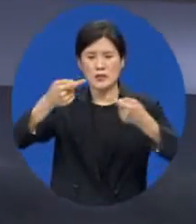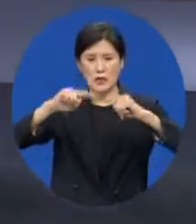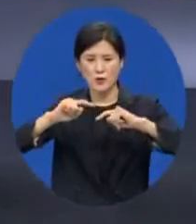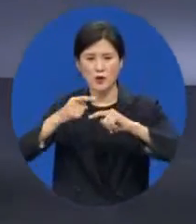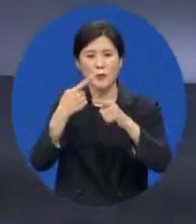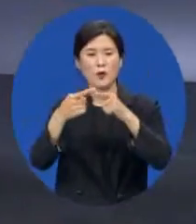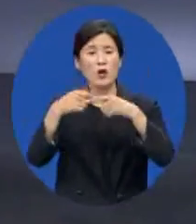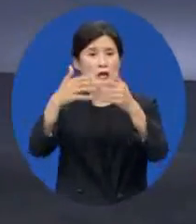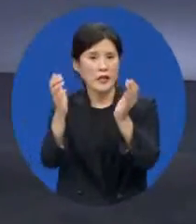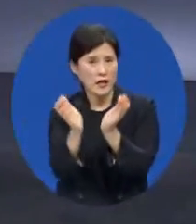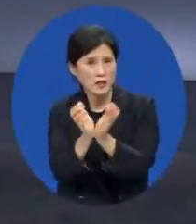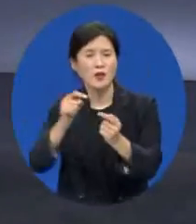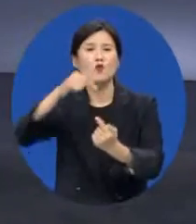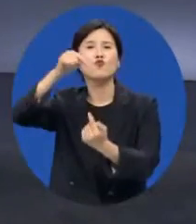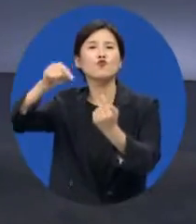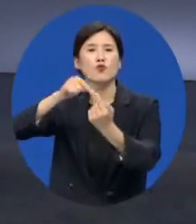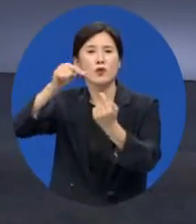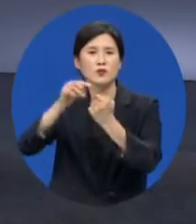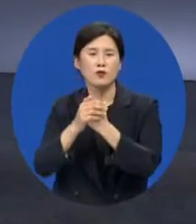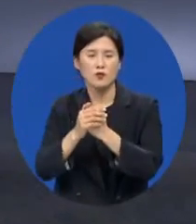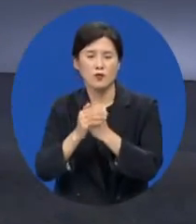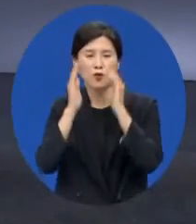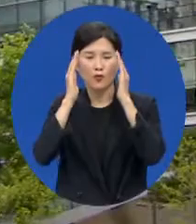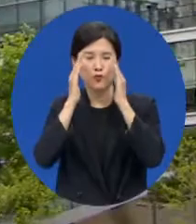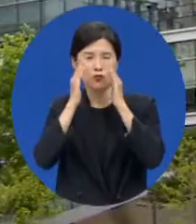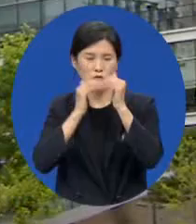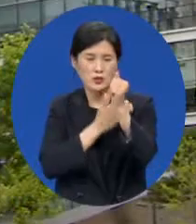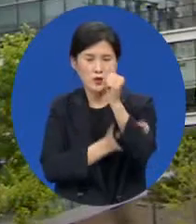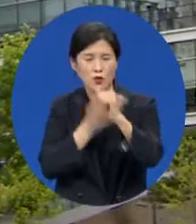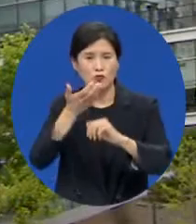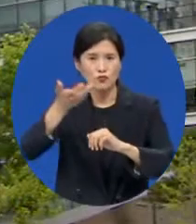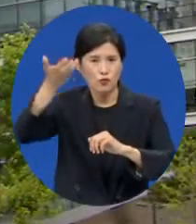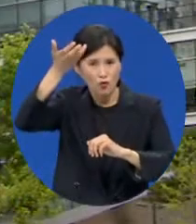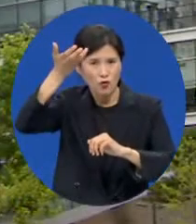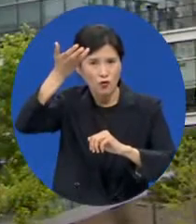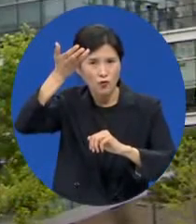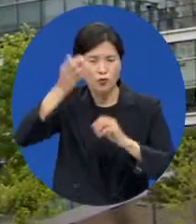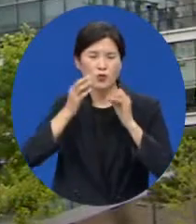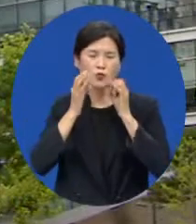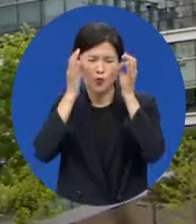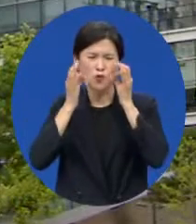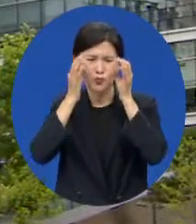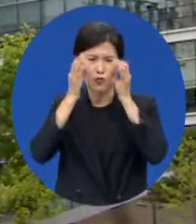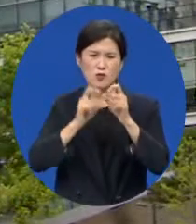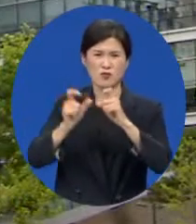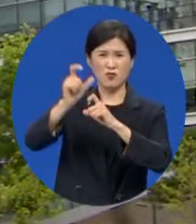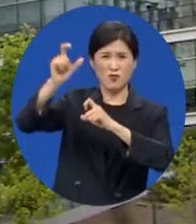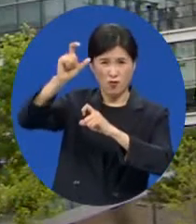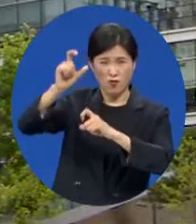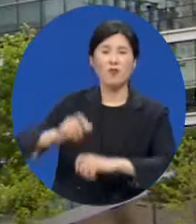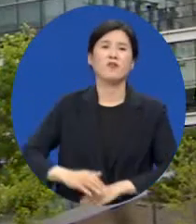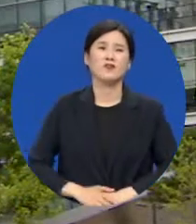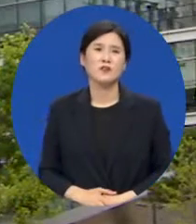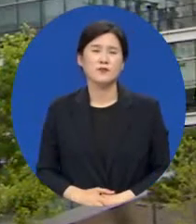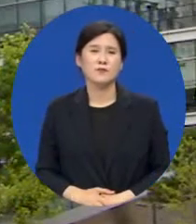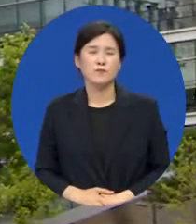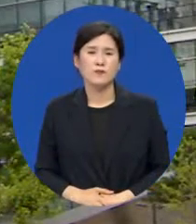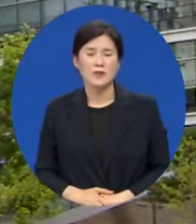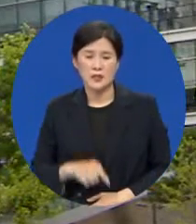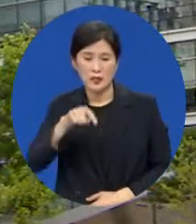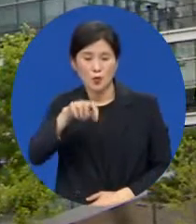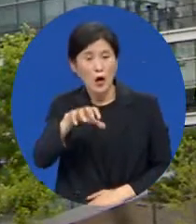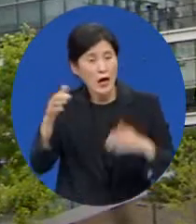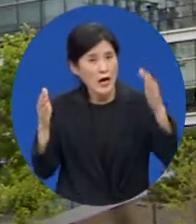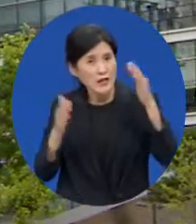평가단 을 운영하여 교육 수준 향상과 학력 증진을 위해 노력에 노력을 다할 것입니다 세종시